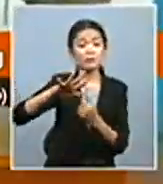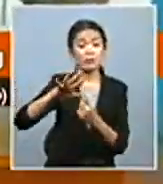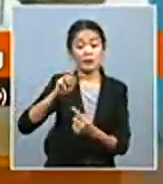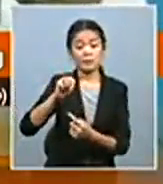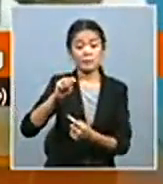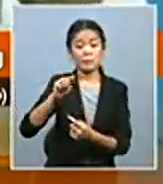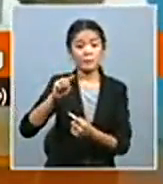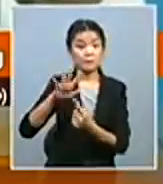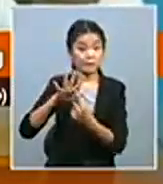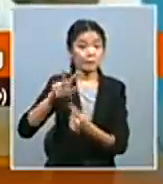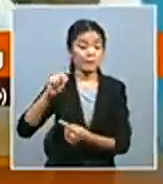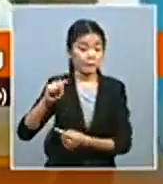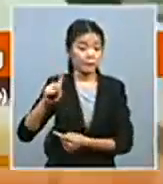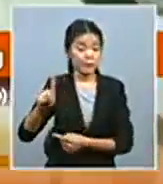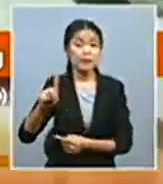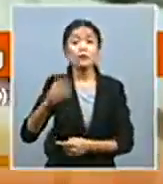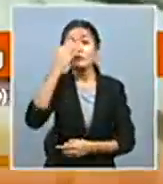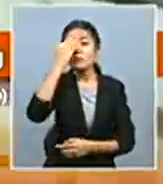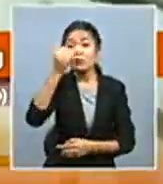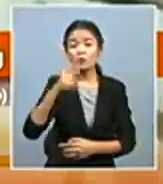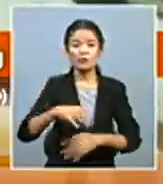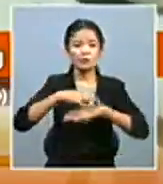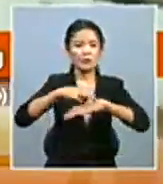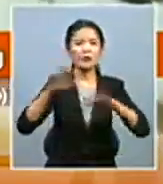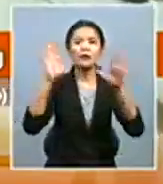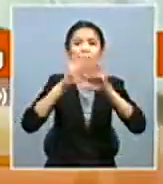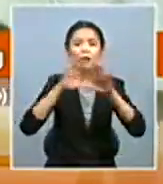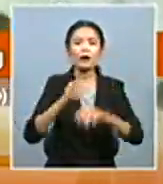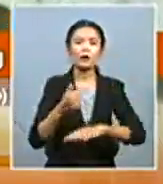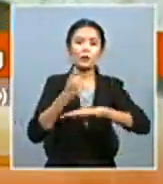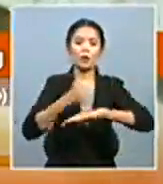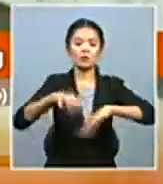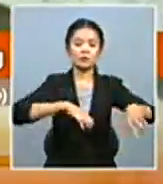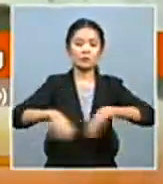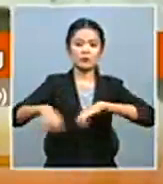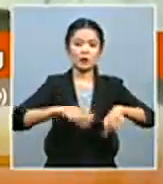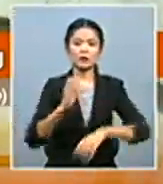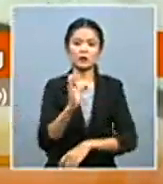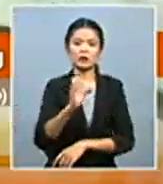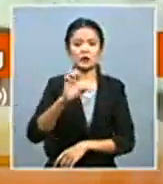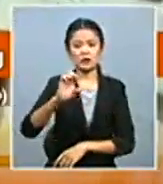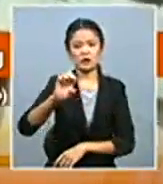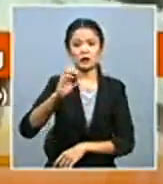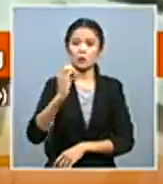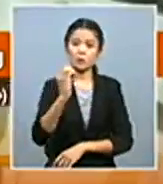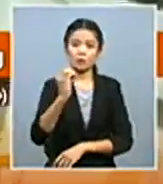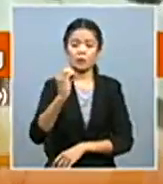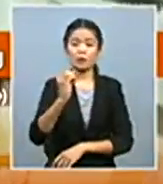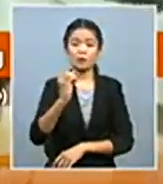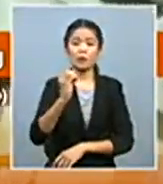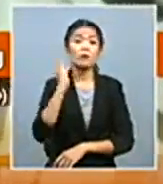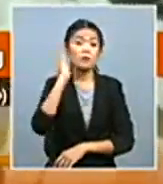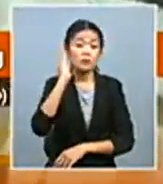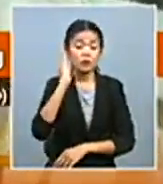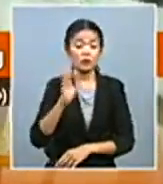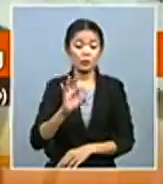คของพลเอกชาติชายชุนทวันเพราะว่าตำแหน่งหลงจูเนี่ยก็เทียบได้กับตำแหน่งผู้จัดการนะครับหรือว่า CEO นั่นเองครับการที่คุณบรรหารและก็สมาชิ